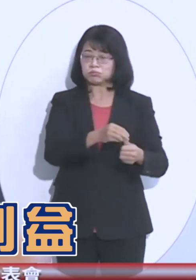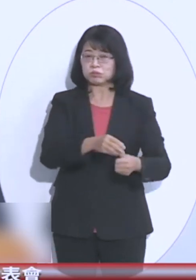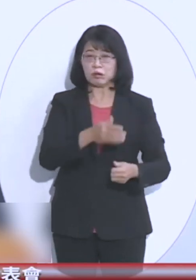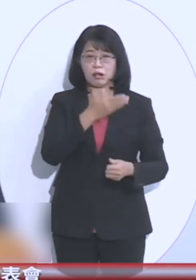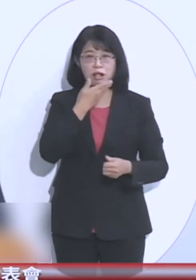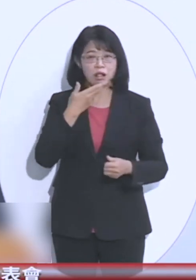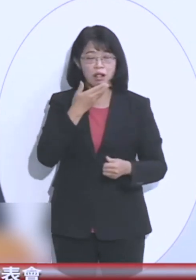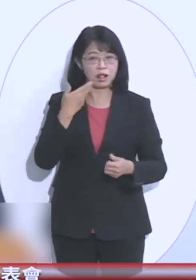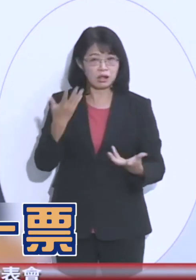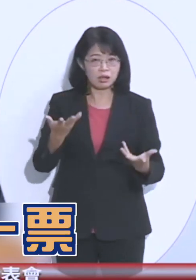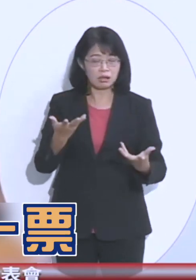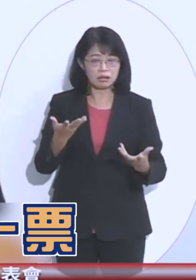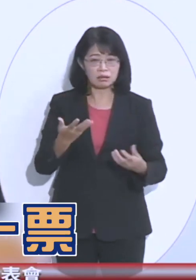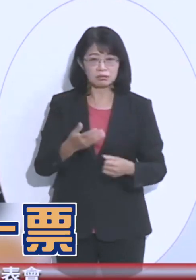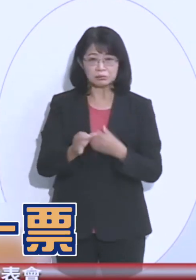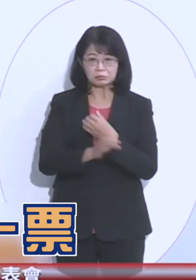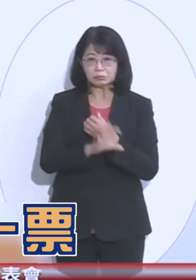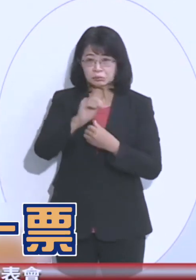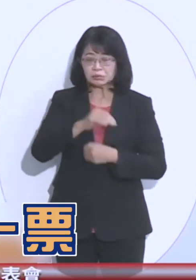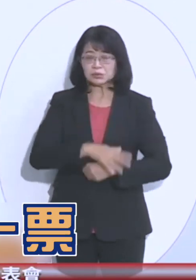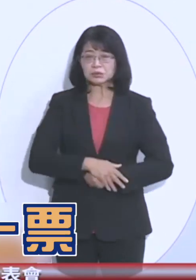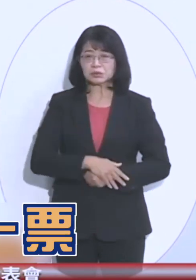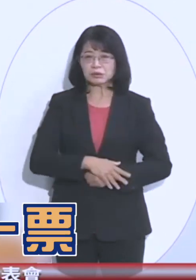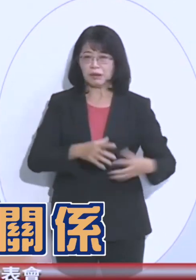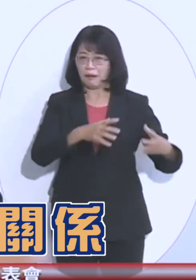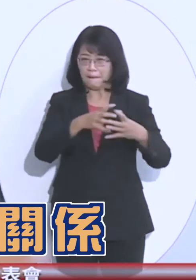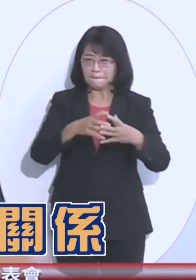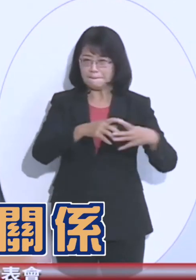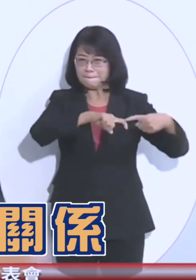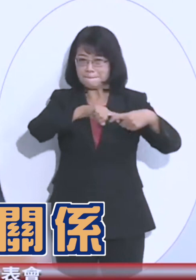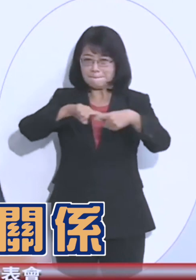利益，偌济空头？恁在规个甲规阵呢，